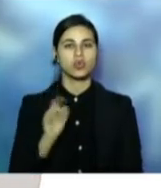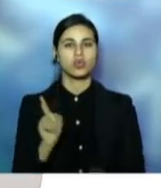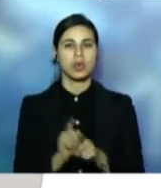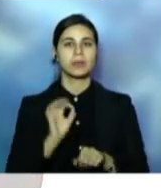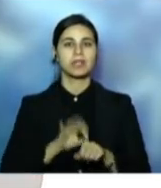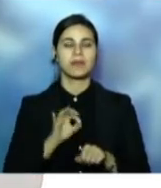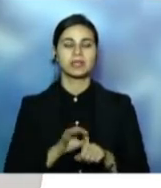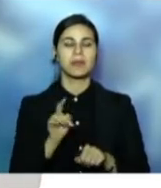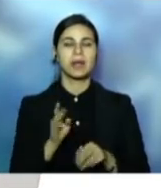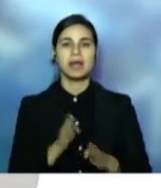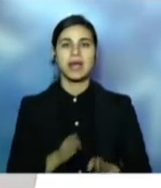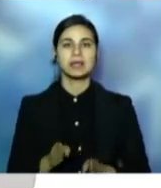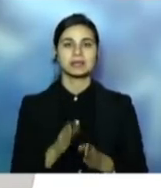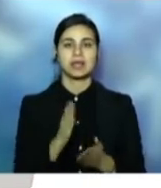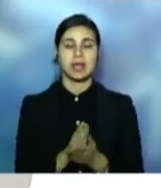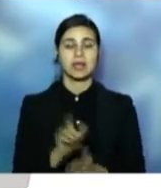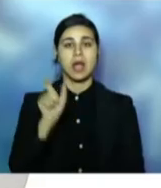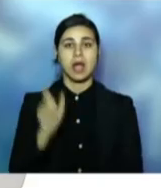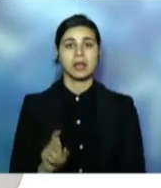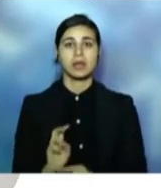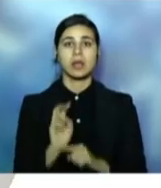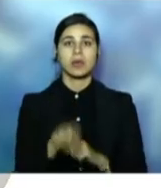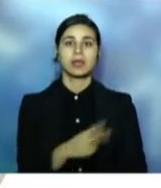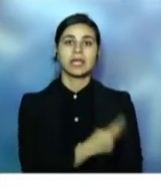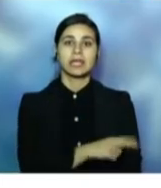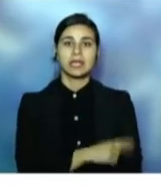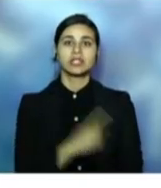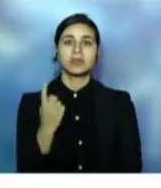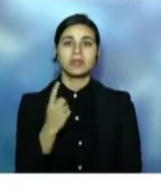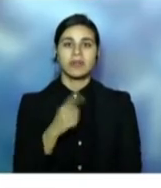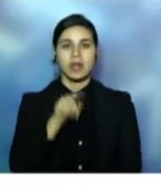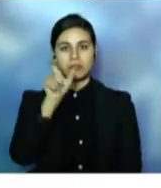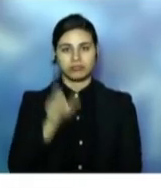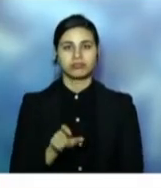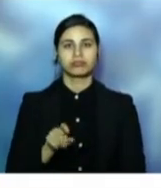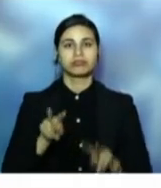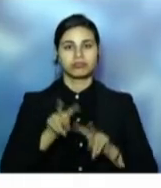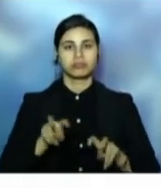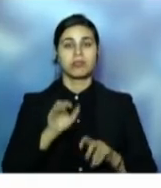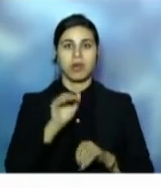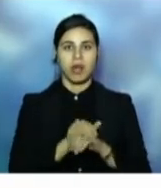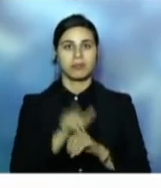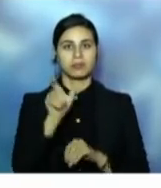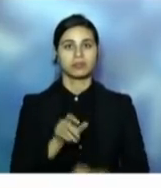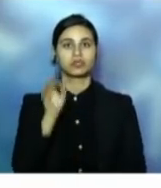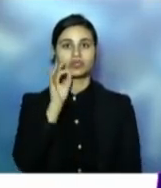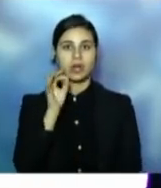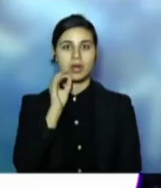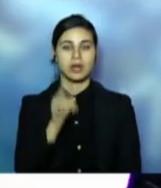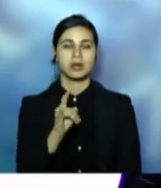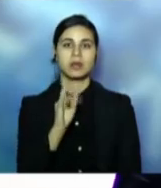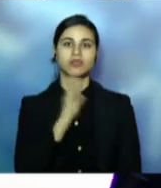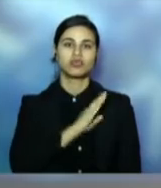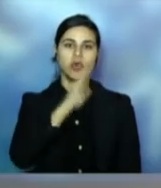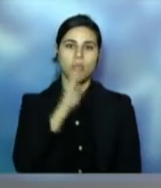Რა გზას გადის პაციენტი? პაციენტი მოდის კლინიკაში, პირველად ისმება დიაგნოზი და მინდა გითხრათ, ამას ბევრი მშობელი,